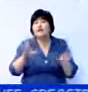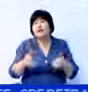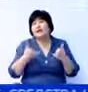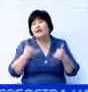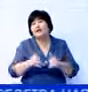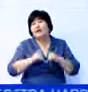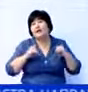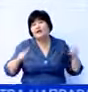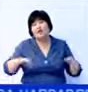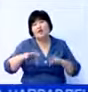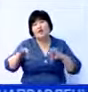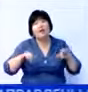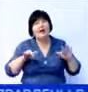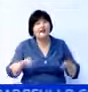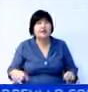содействие расширению проекта.